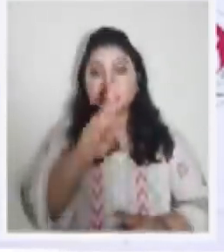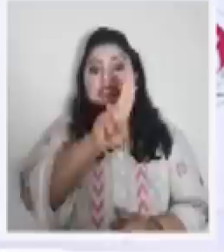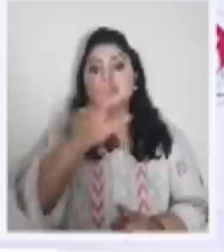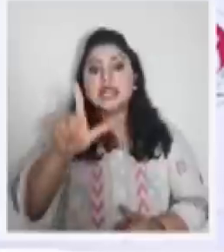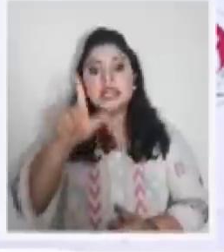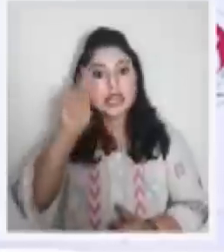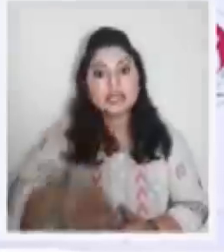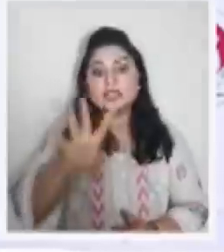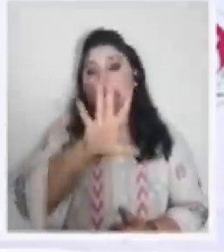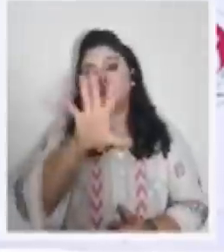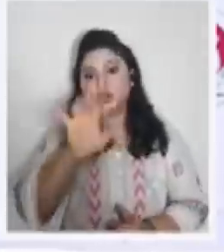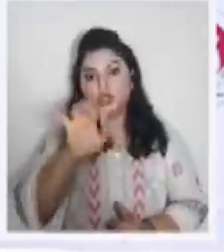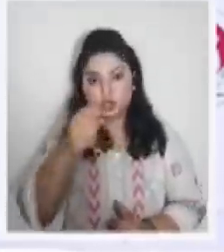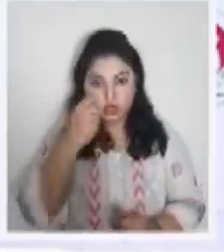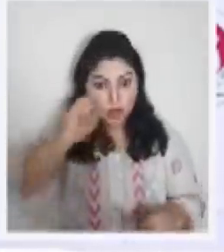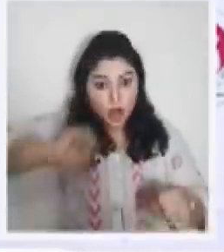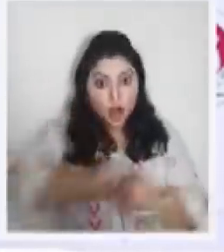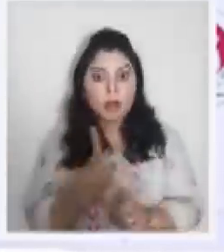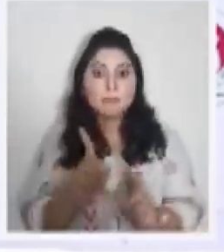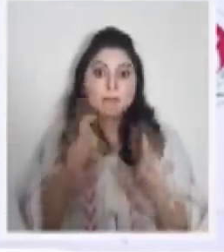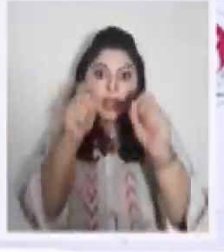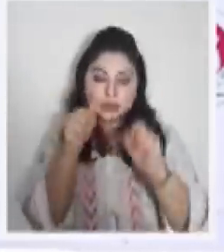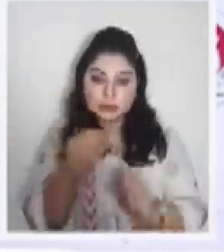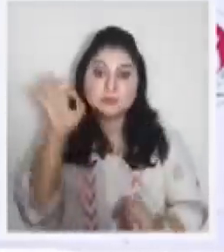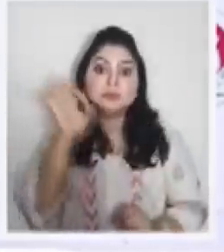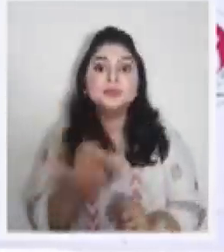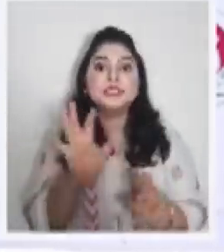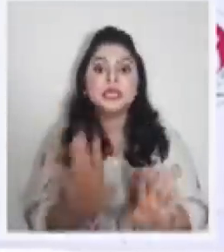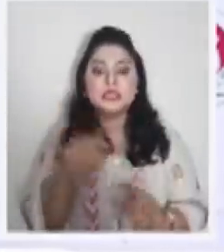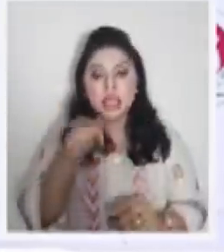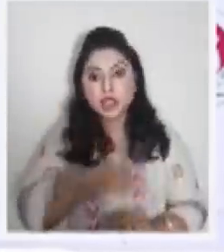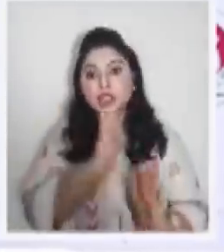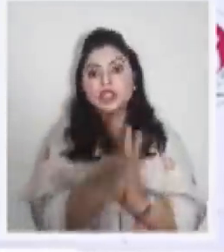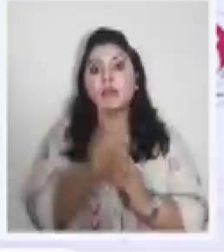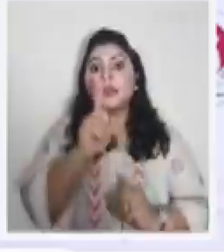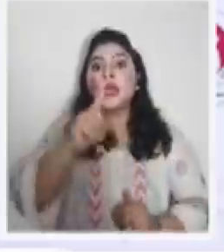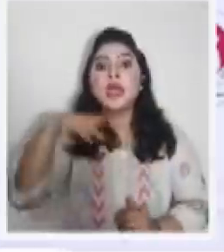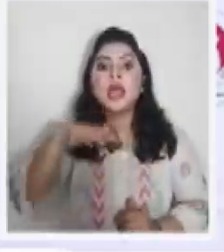দক্ষিণ পূর্ব এশিয়া 24 ঘন্টা শনাক্ত হয়েছেন 27,050 জন, এ পর্যন্ত শনাক্ত হয়েছেন